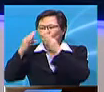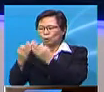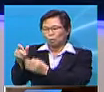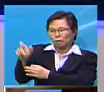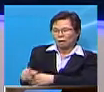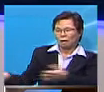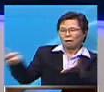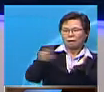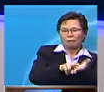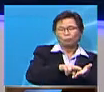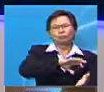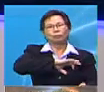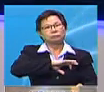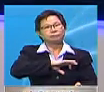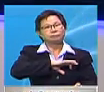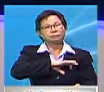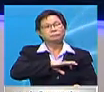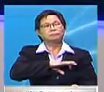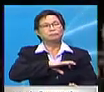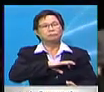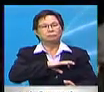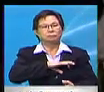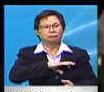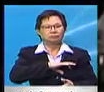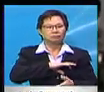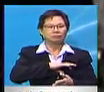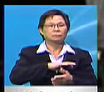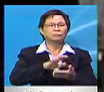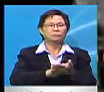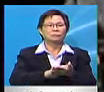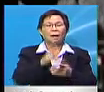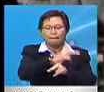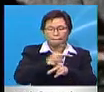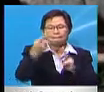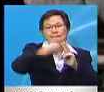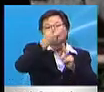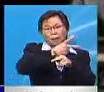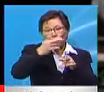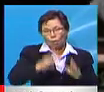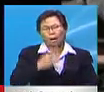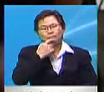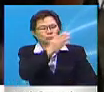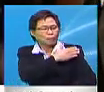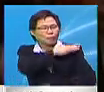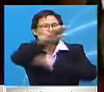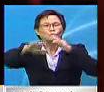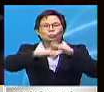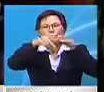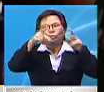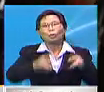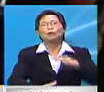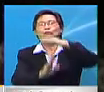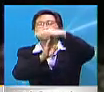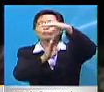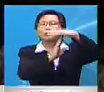mangsa membuat laporan polis manakala penggawa mukim Cempaka Wan razman Wan Abdul Razak turut menggesa semua pihak menghentikan